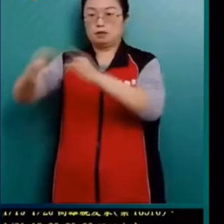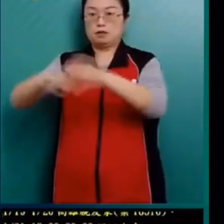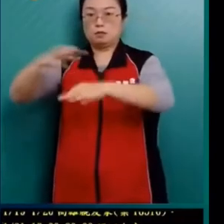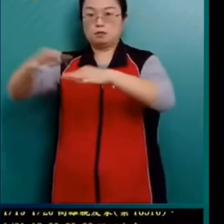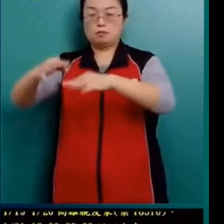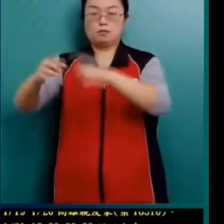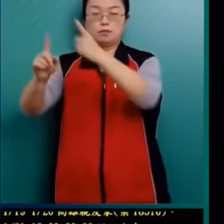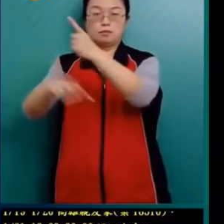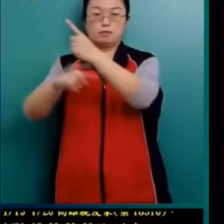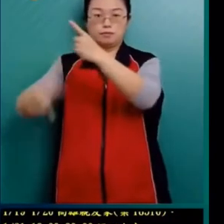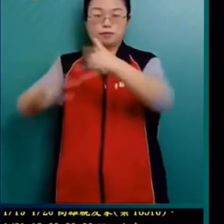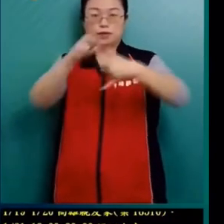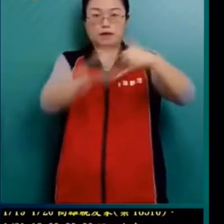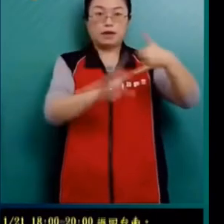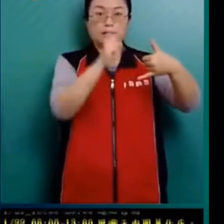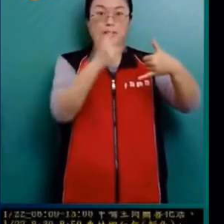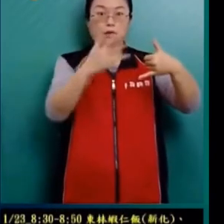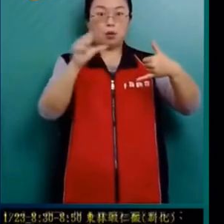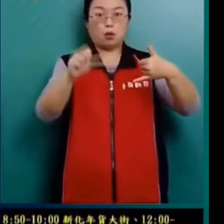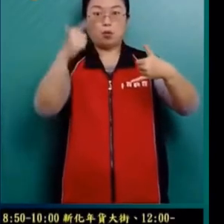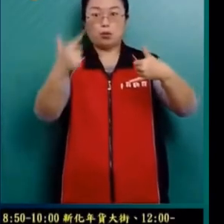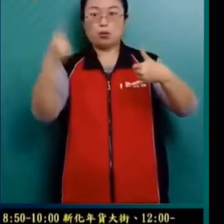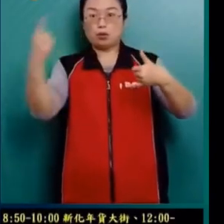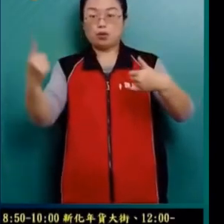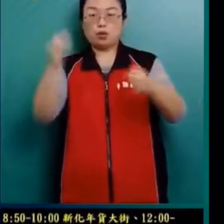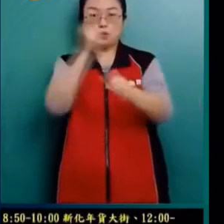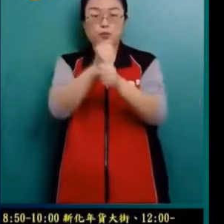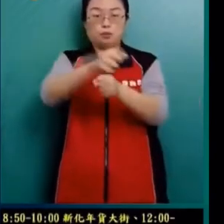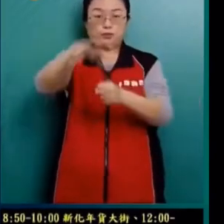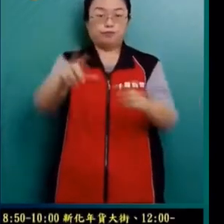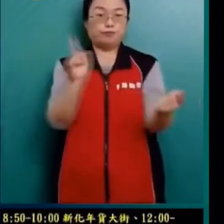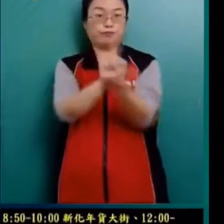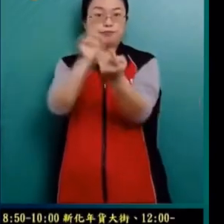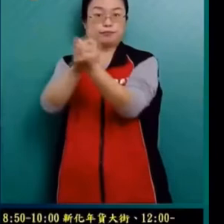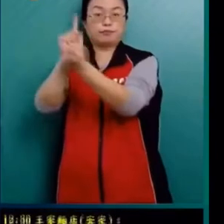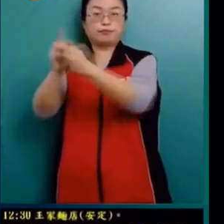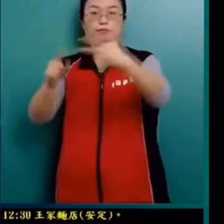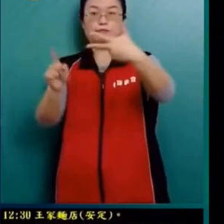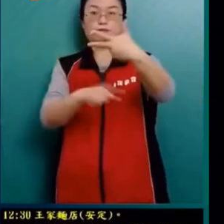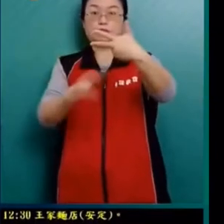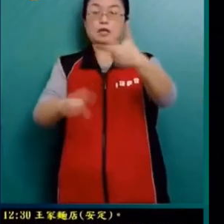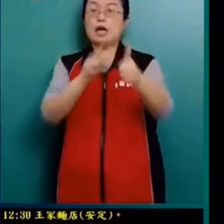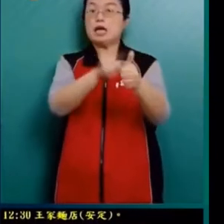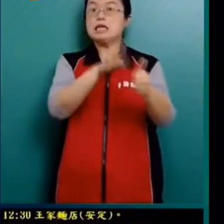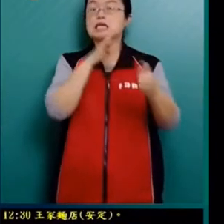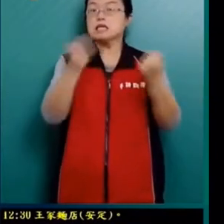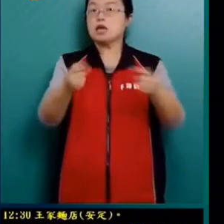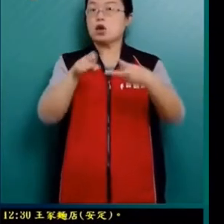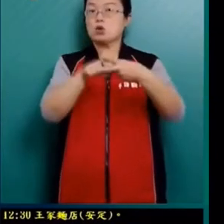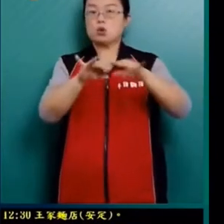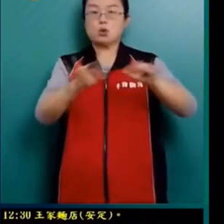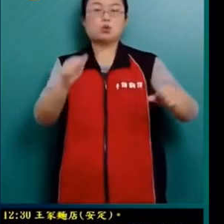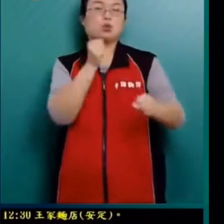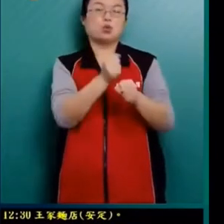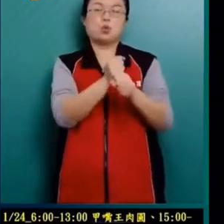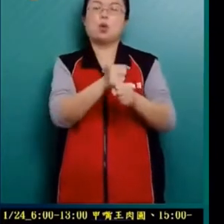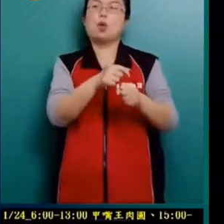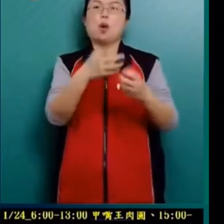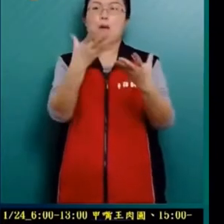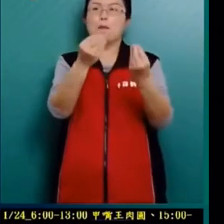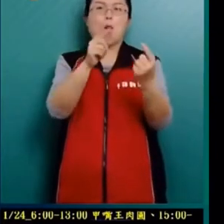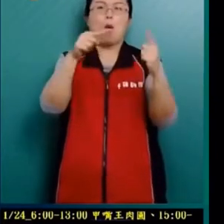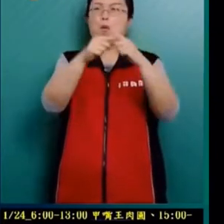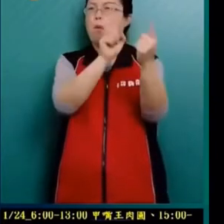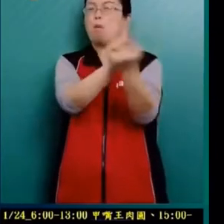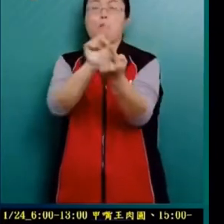按18561职场的接触者7位，他本身是在工地工作啊，所以其实工作也相当单纯，然后也没有